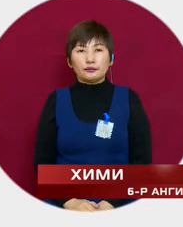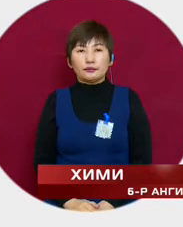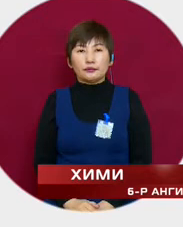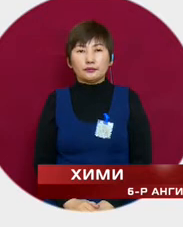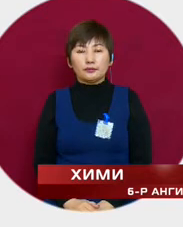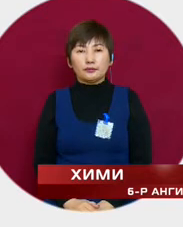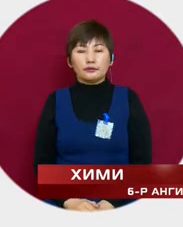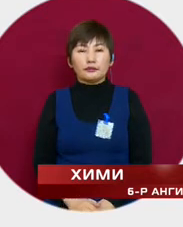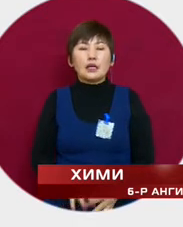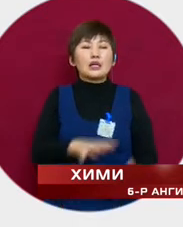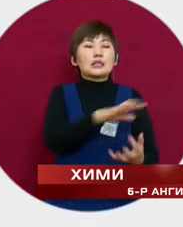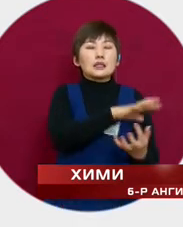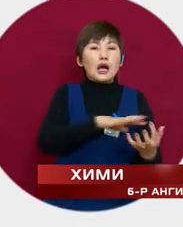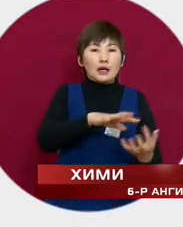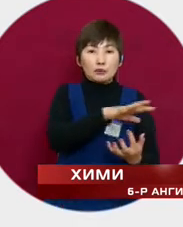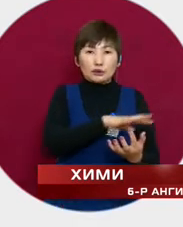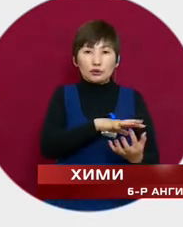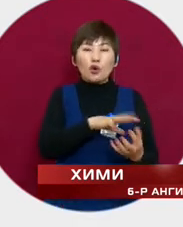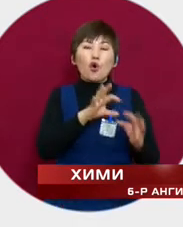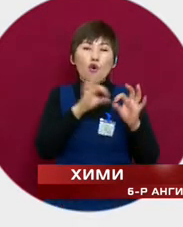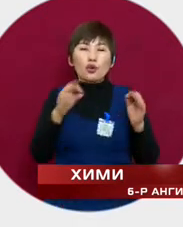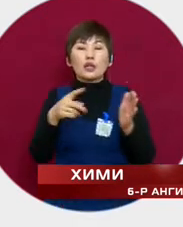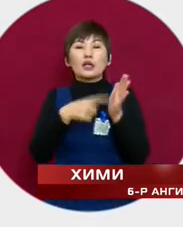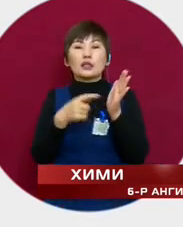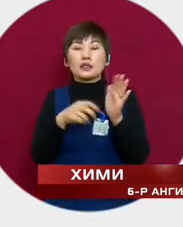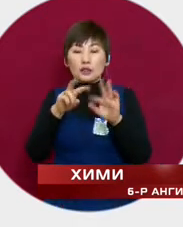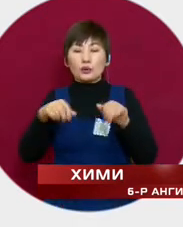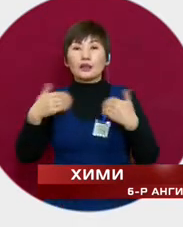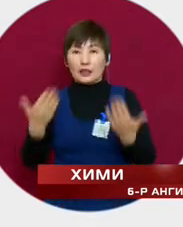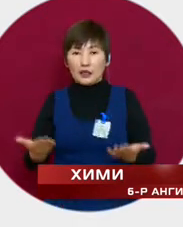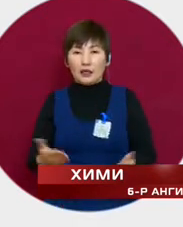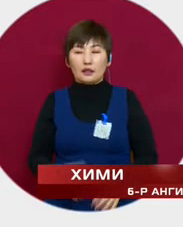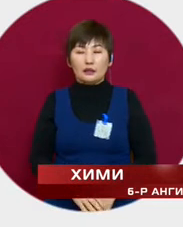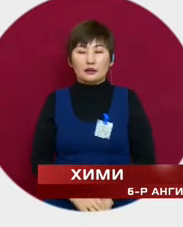За сармагч хуруулын өөр нэг хэрэглийг судлая.